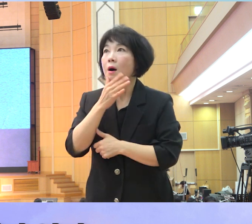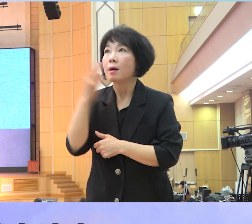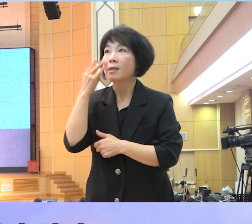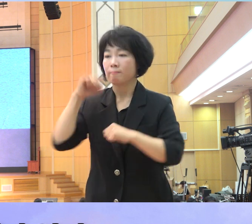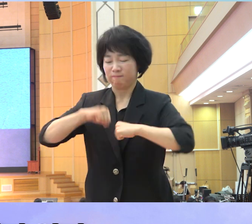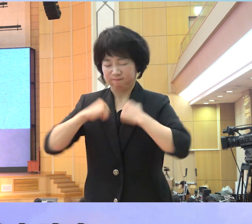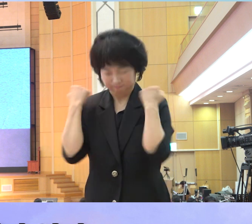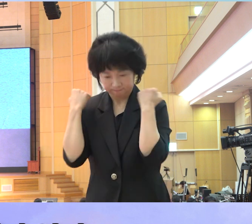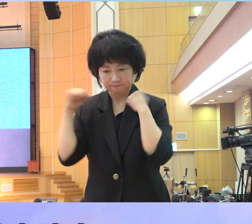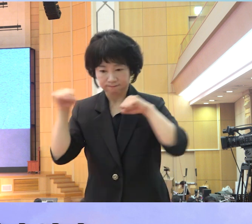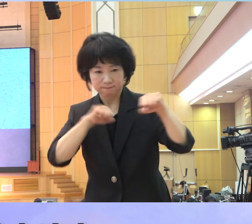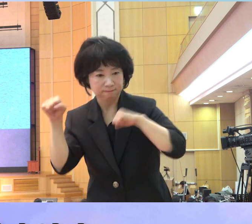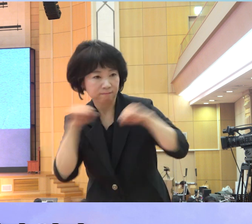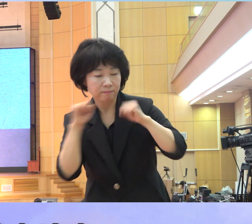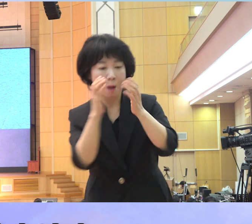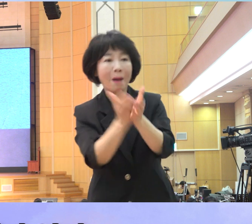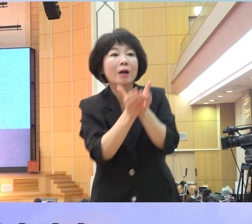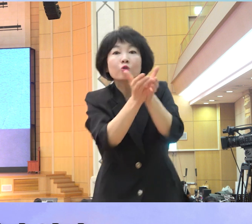100년입니다.